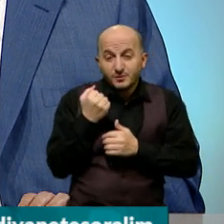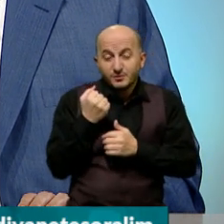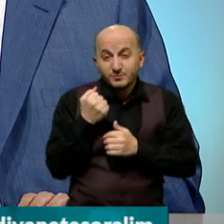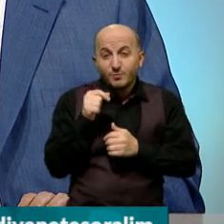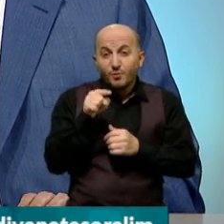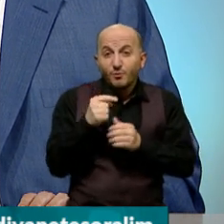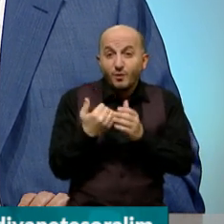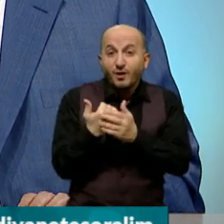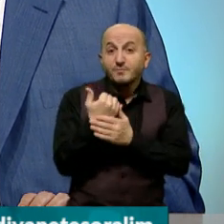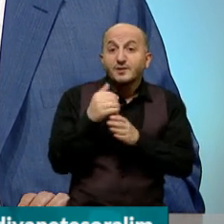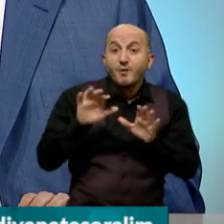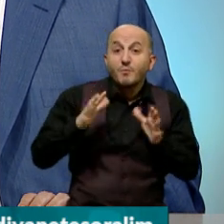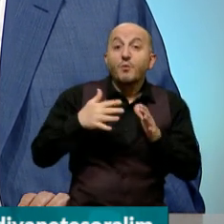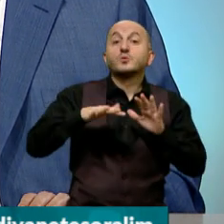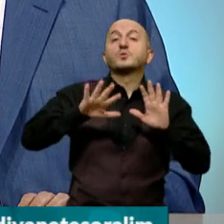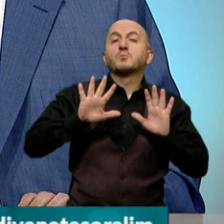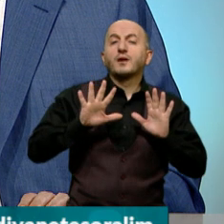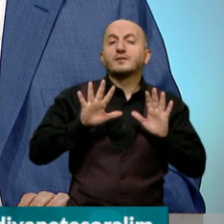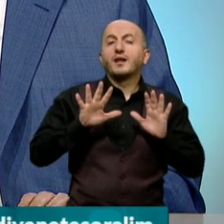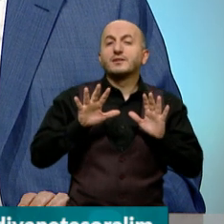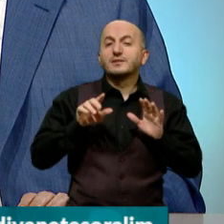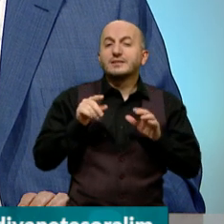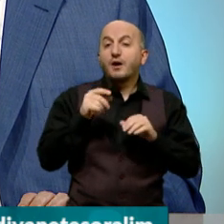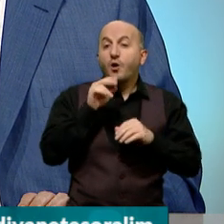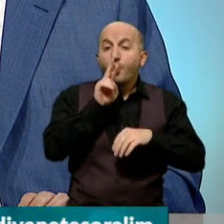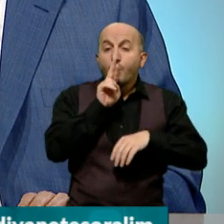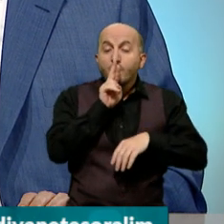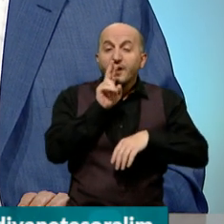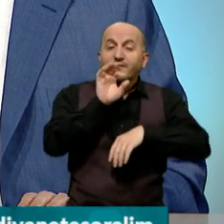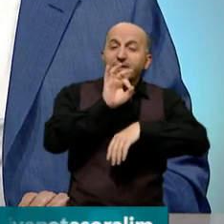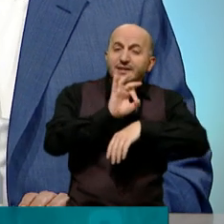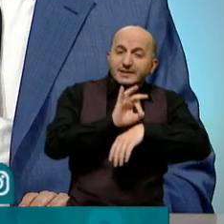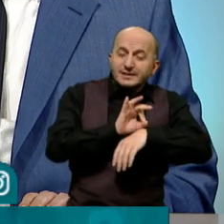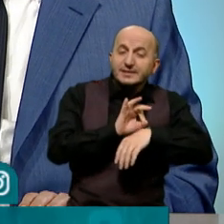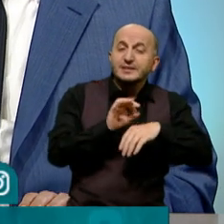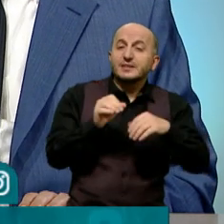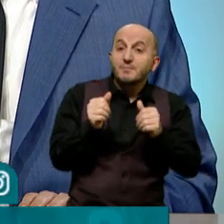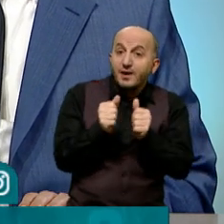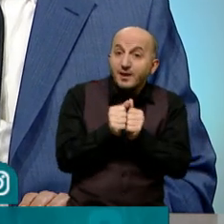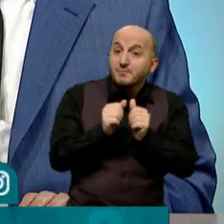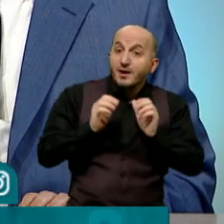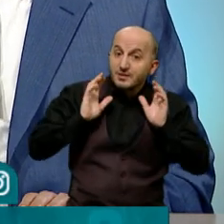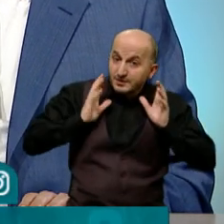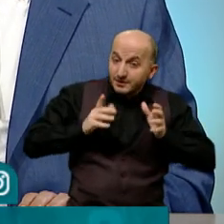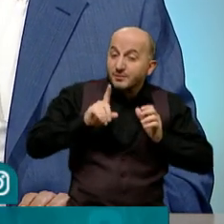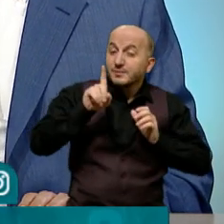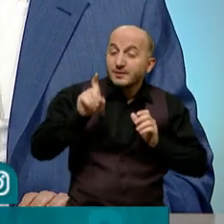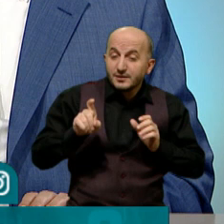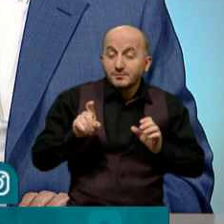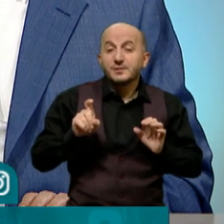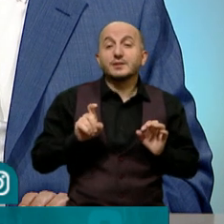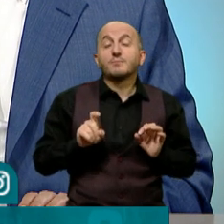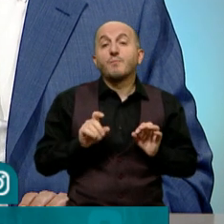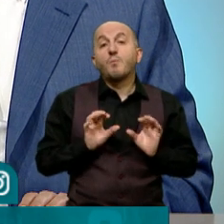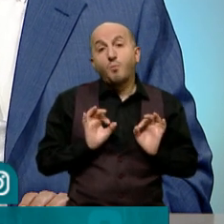Bu abdestim bozulmadan ben bununla öğleni kıldım, aynı abdestle ikindiyi kılabilir miyim? Böyle bu